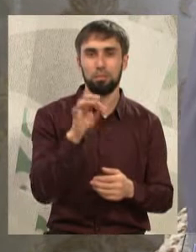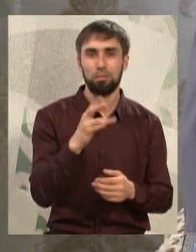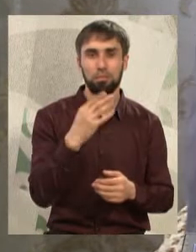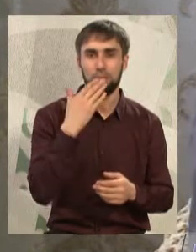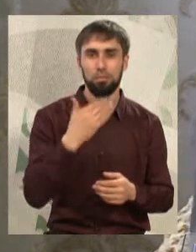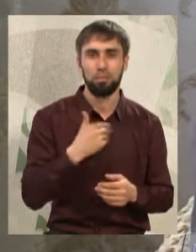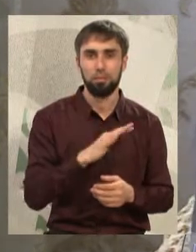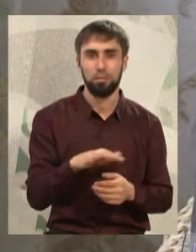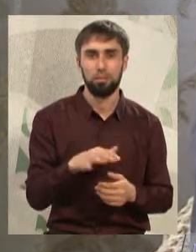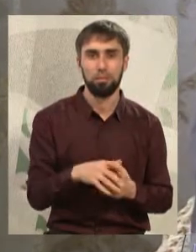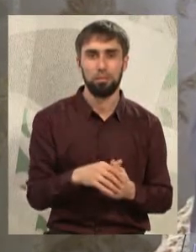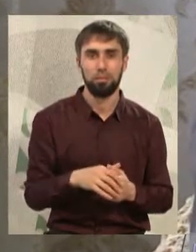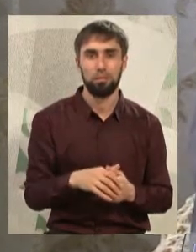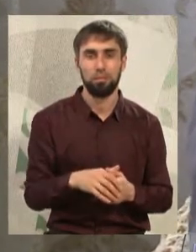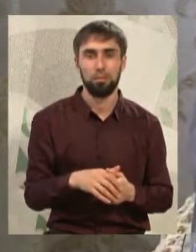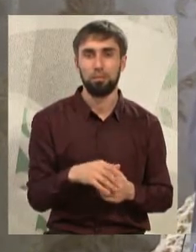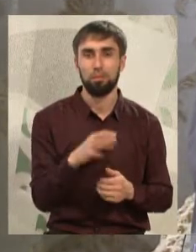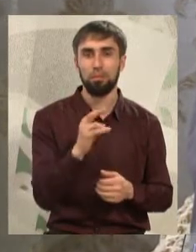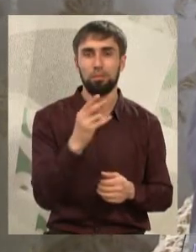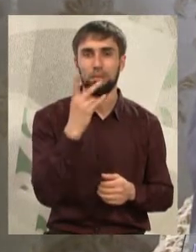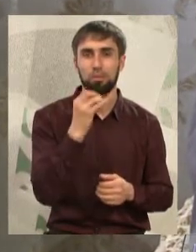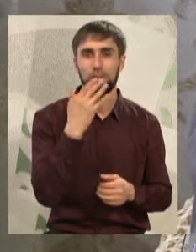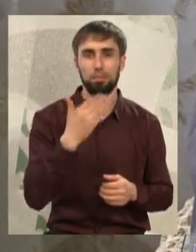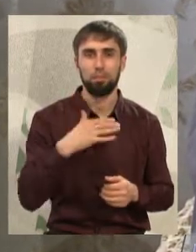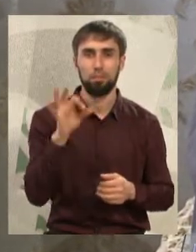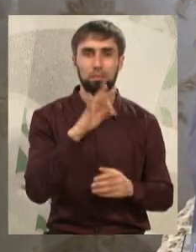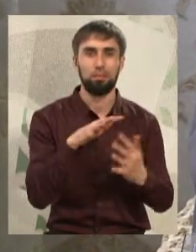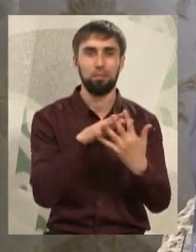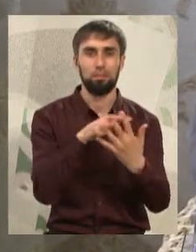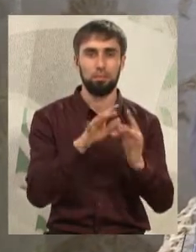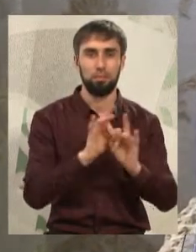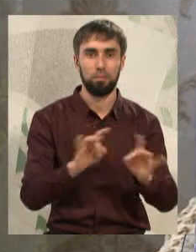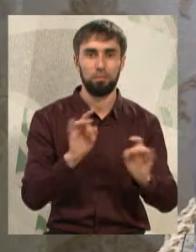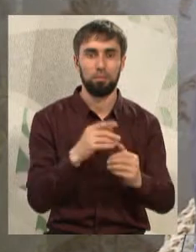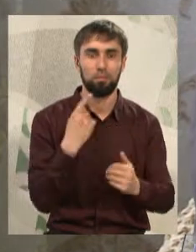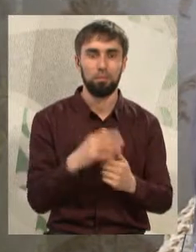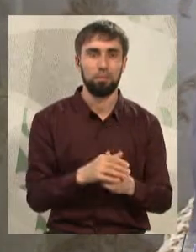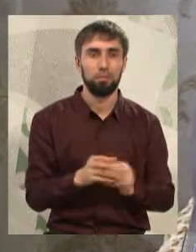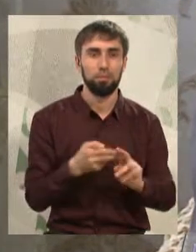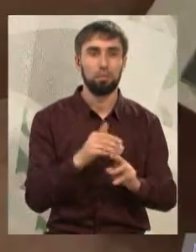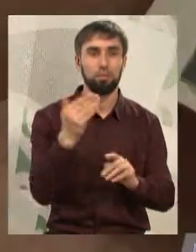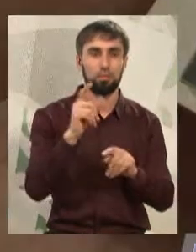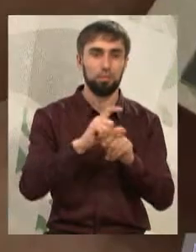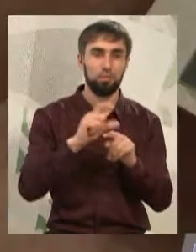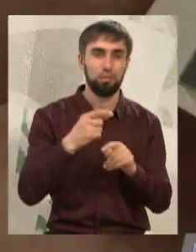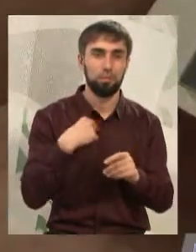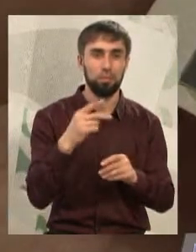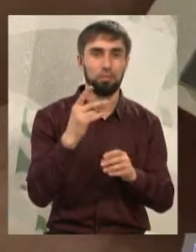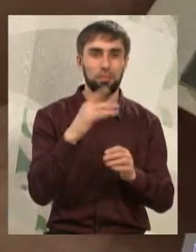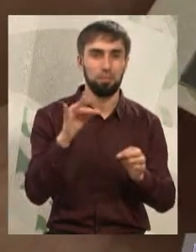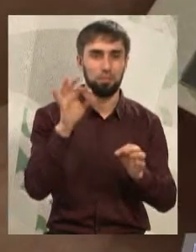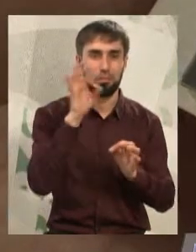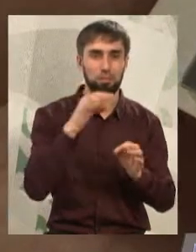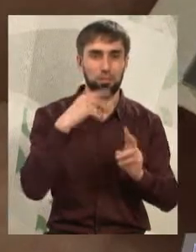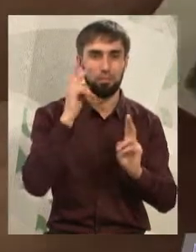Главное у него какое достоинство, он не любил ничего не рассказывать про войну. И мы с его слов ничего не знаем. Еще одна